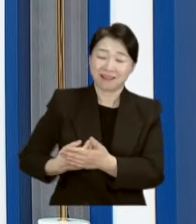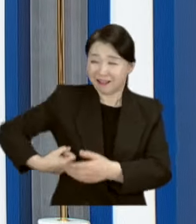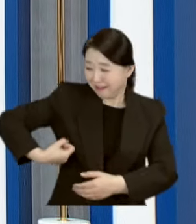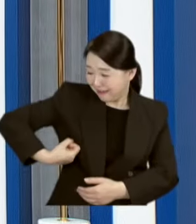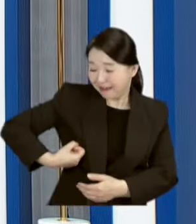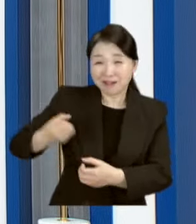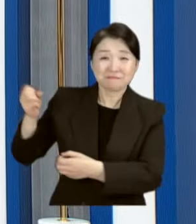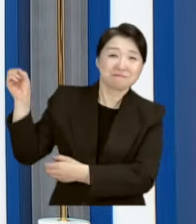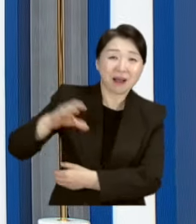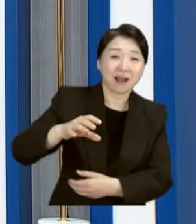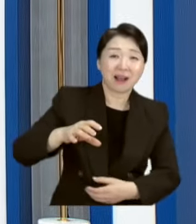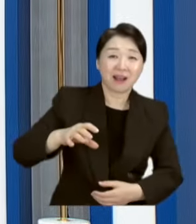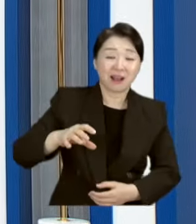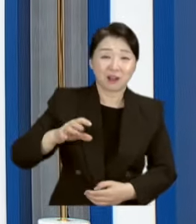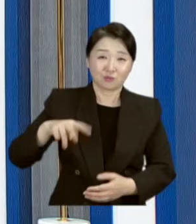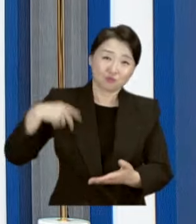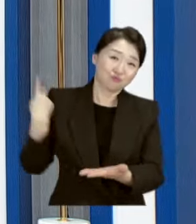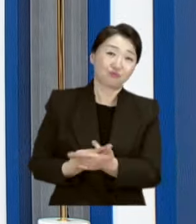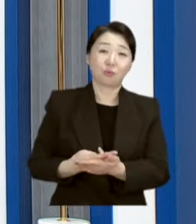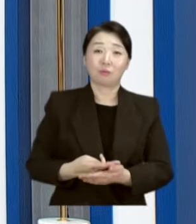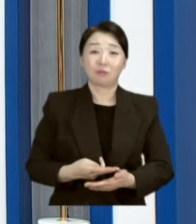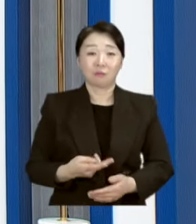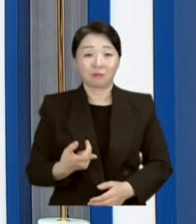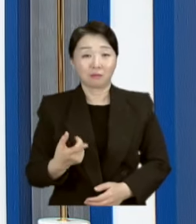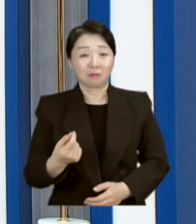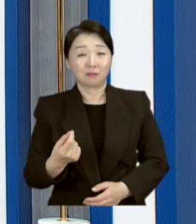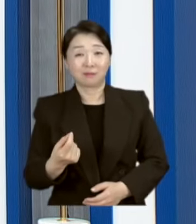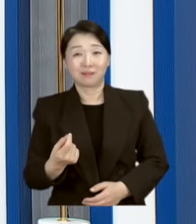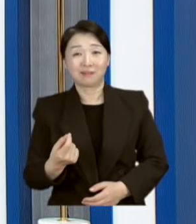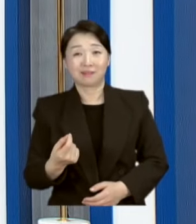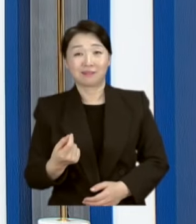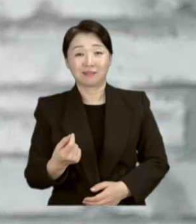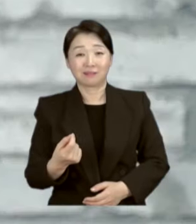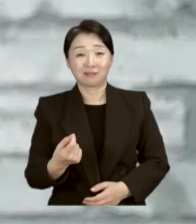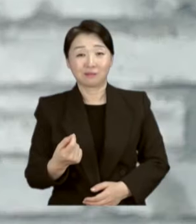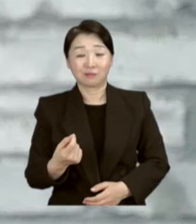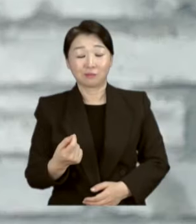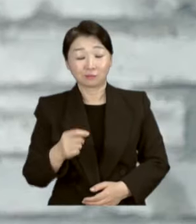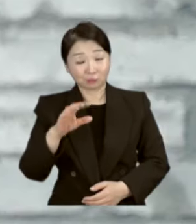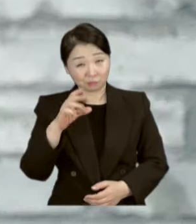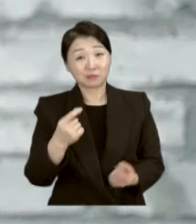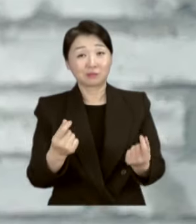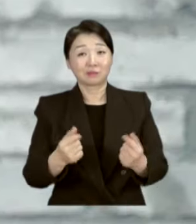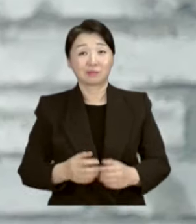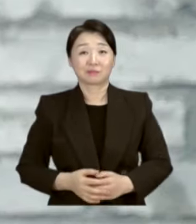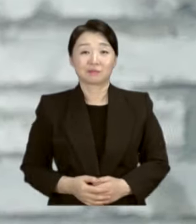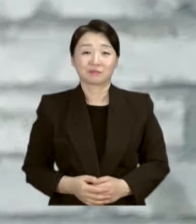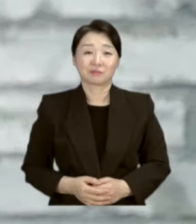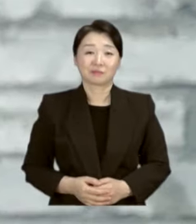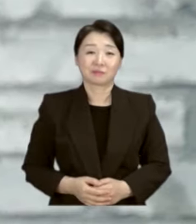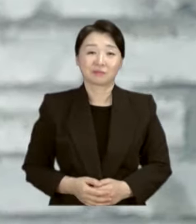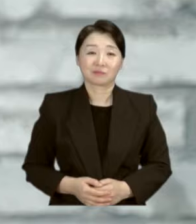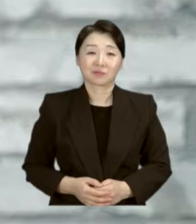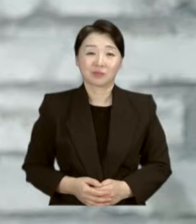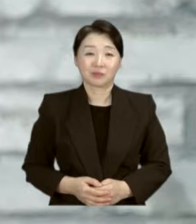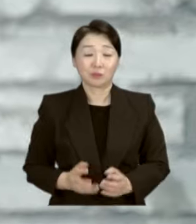럭비나 네. 뭐 역도나 아니면 이제 유도나 약간 이런 종목들과 좀 약간 비슷할 것 같은데 무제한급 그러니까 사람들이 이렇게